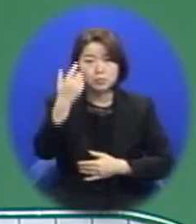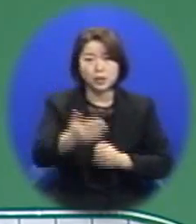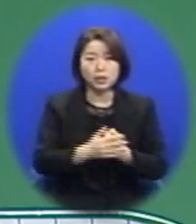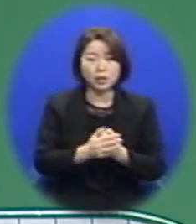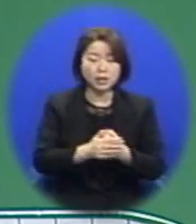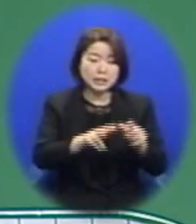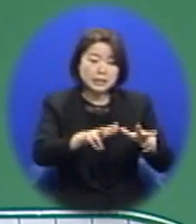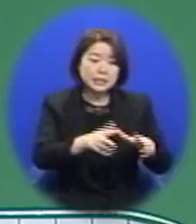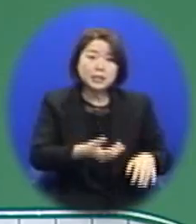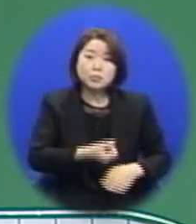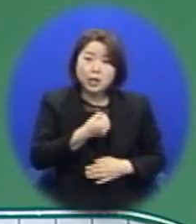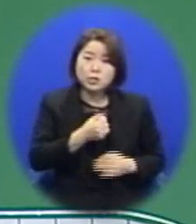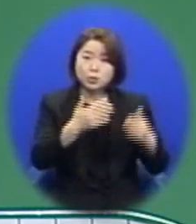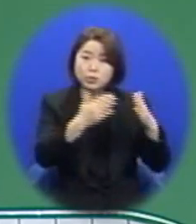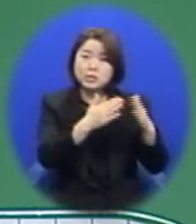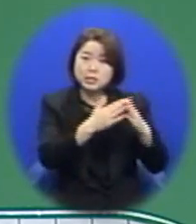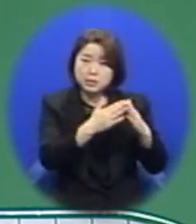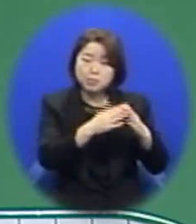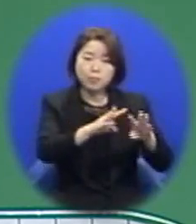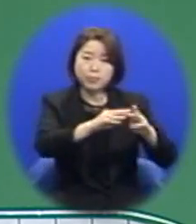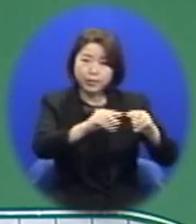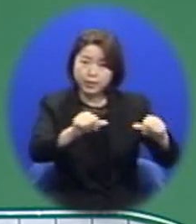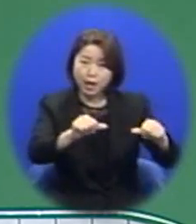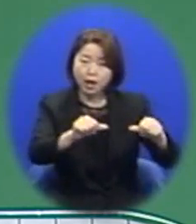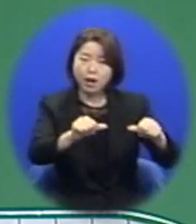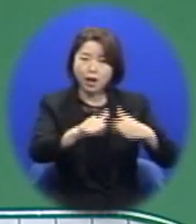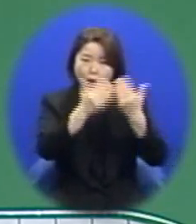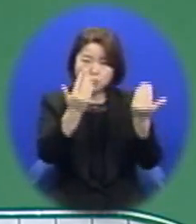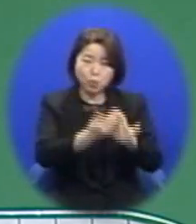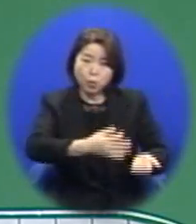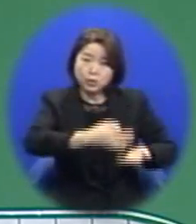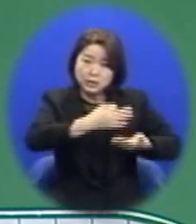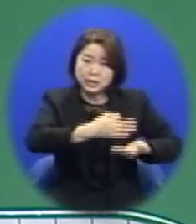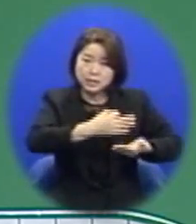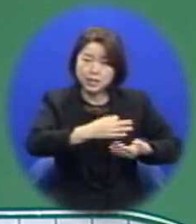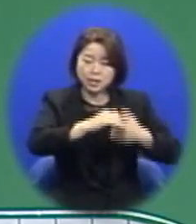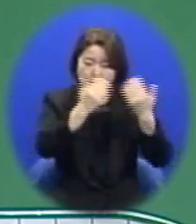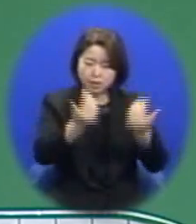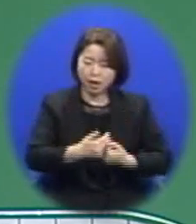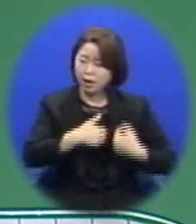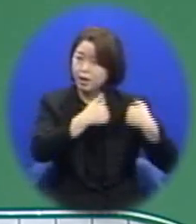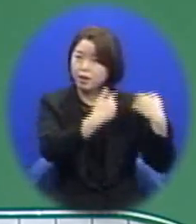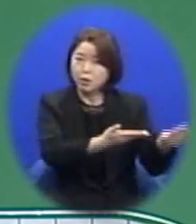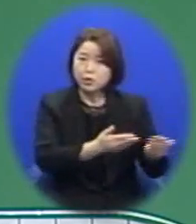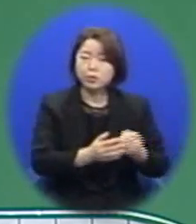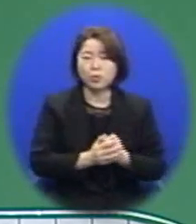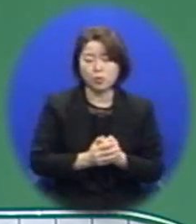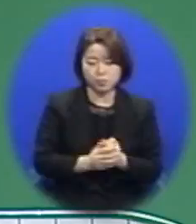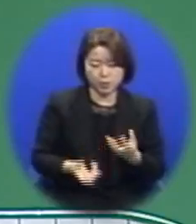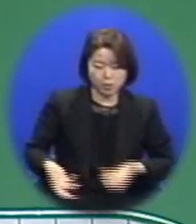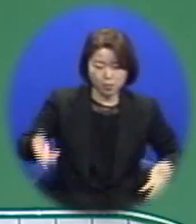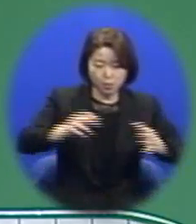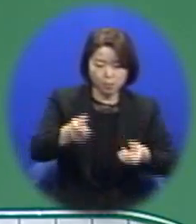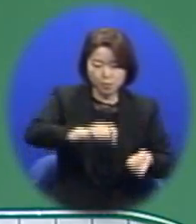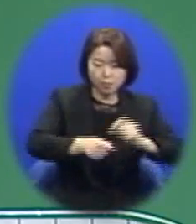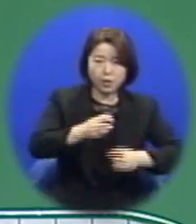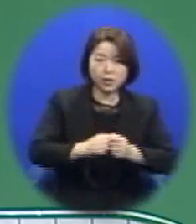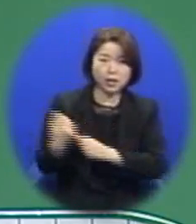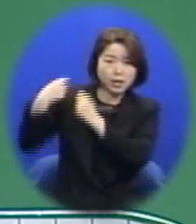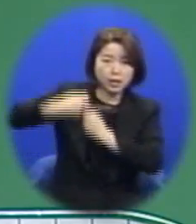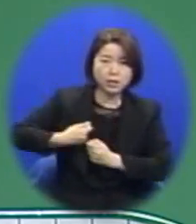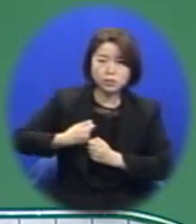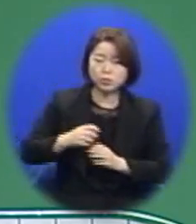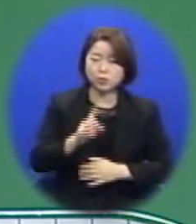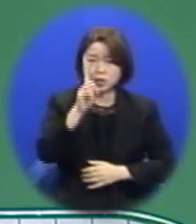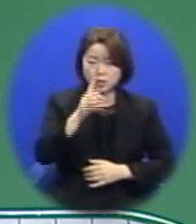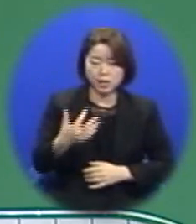있는 집, 뭐 땅, 모든 재산 다 내버려 두고 보따리 하나 싸고 여러분 피난